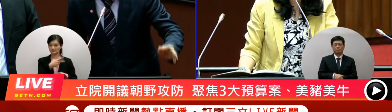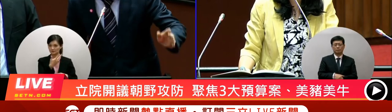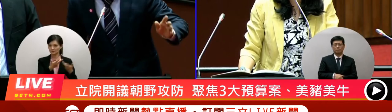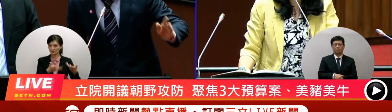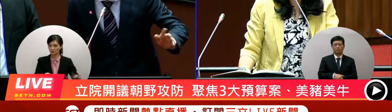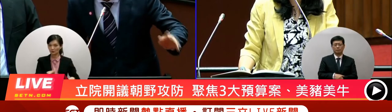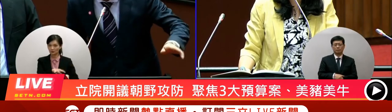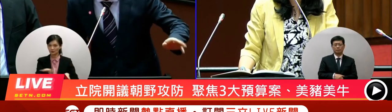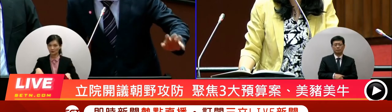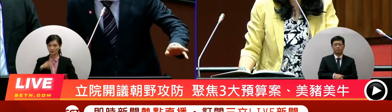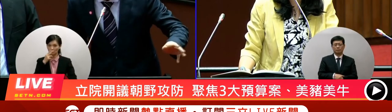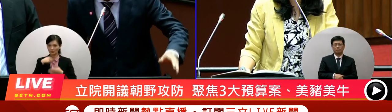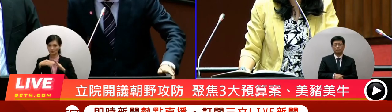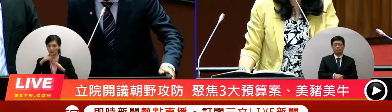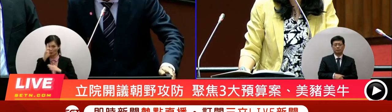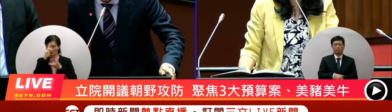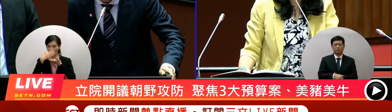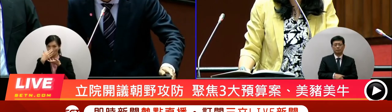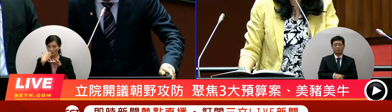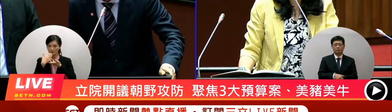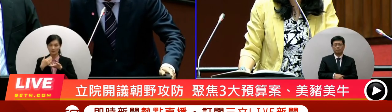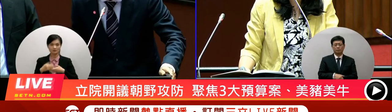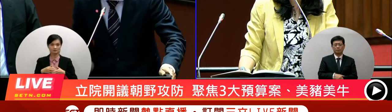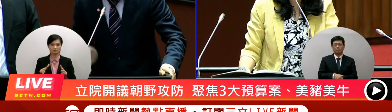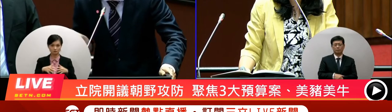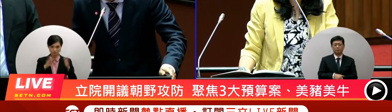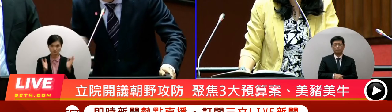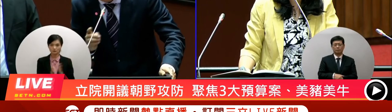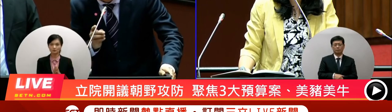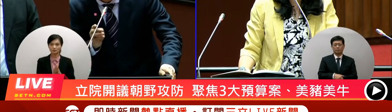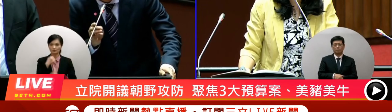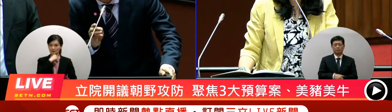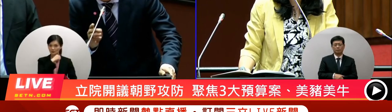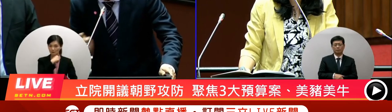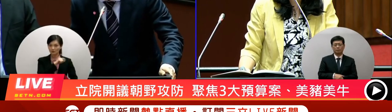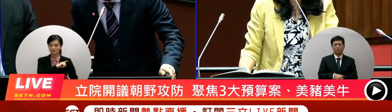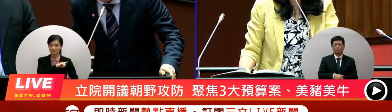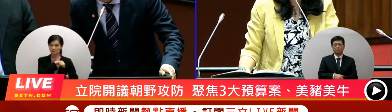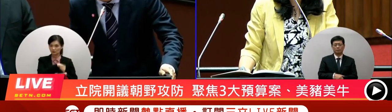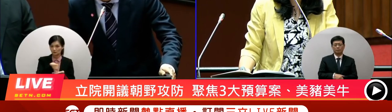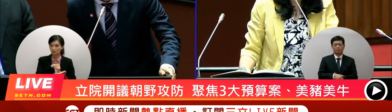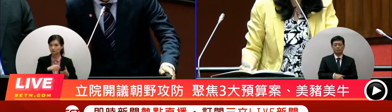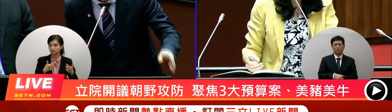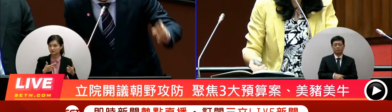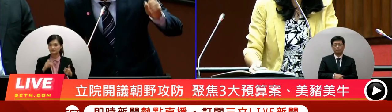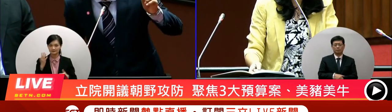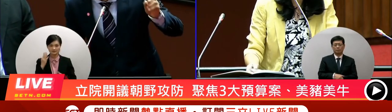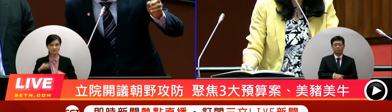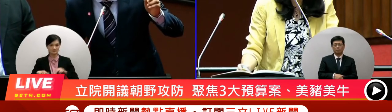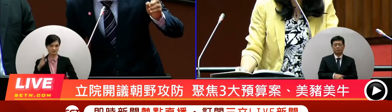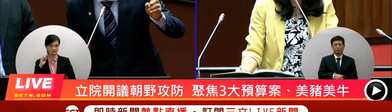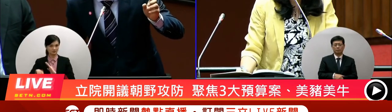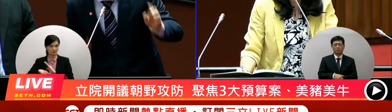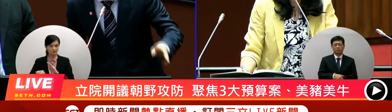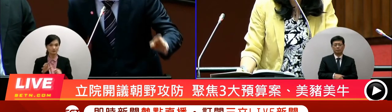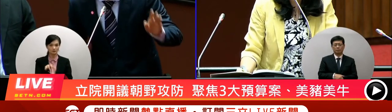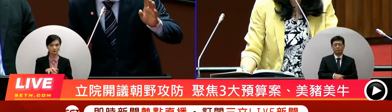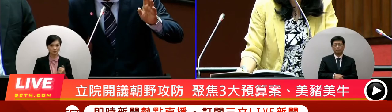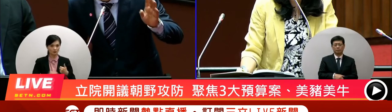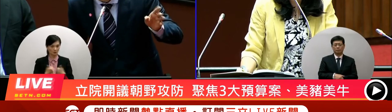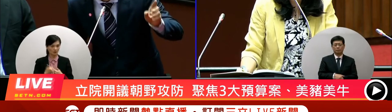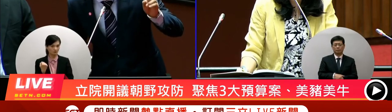餐，不一定是我们在地的台湾国产食材。农委会跟教育部配合，在院长支持底下，我们才让它